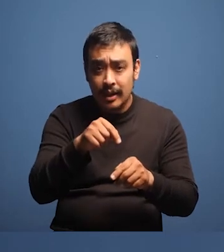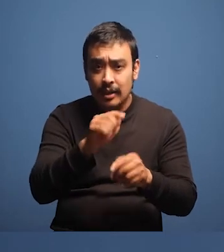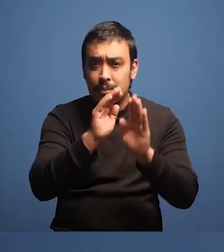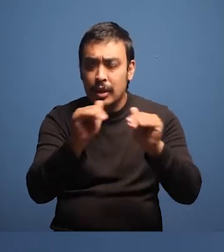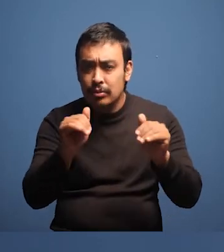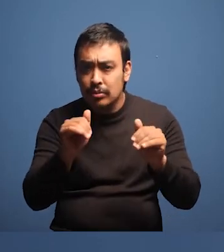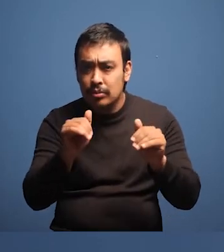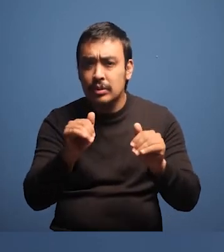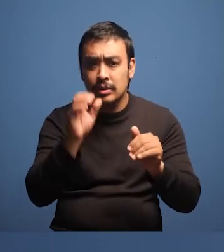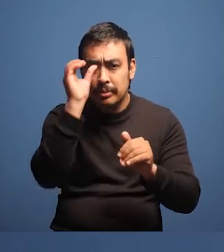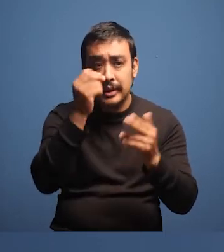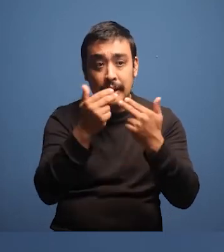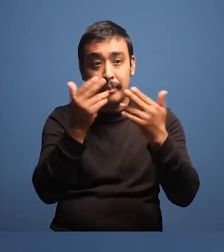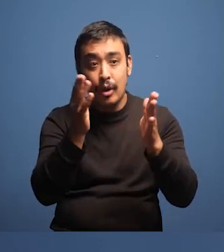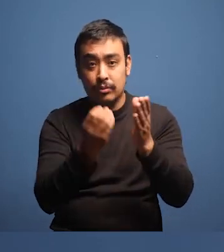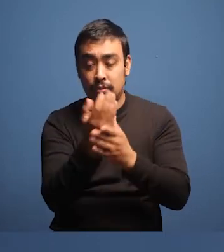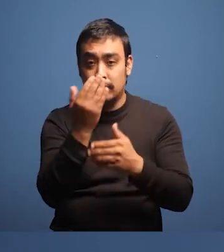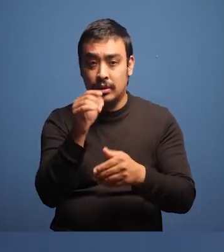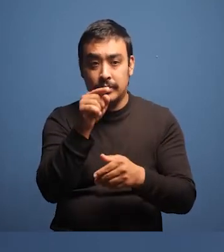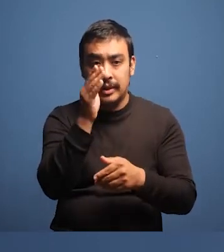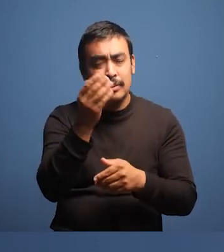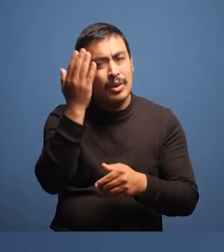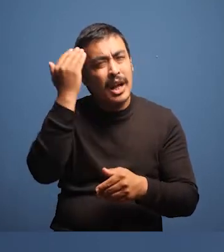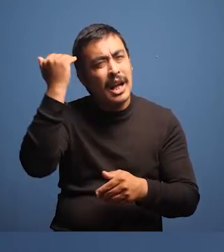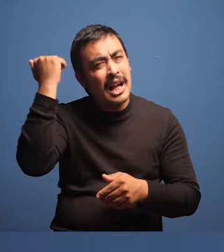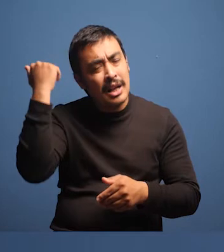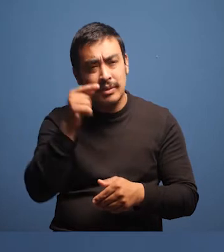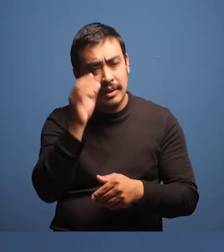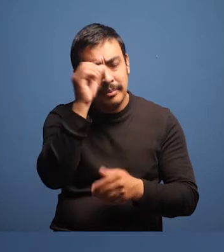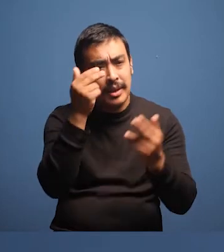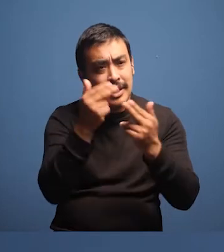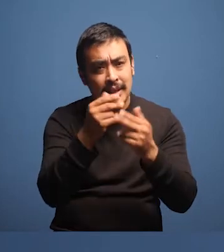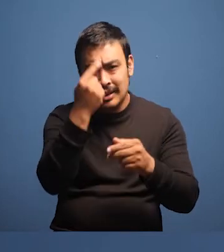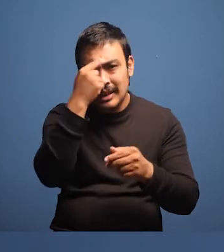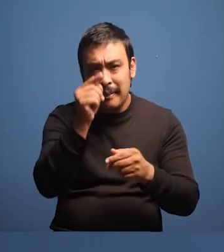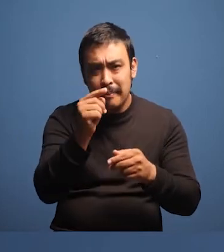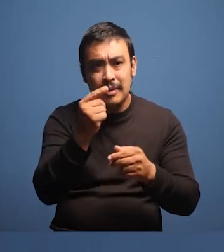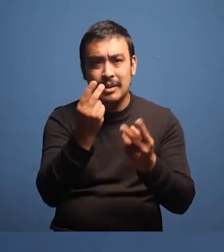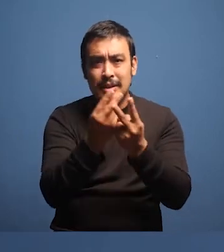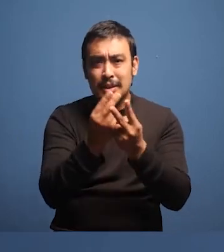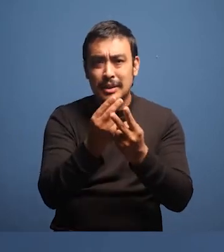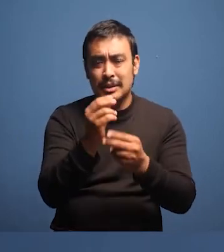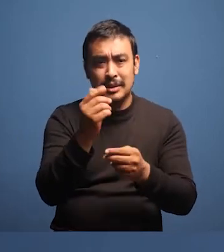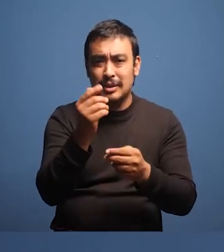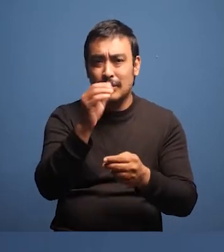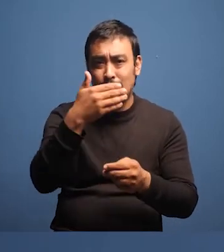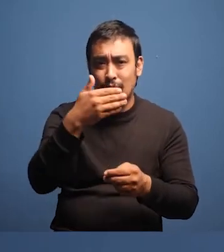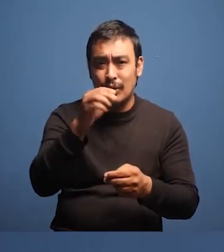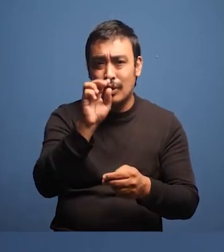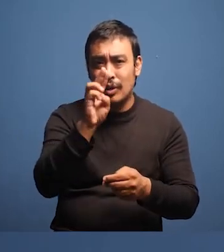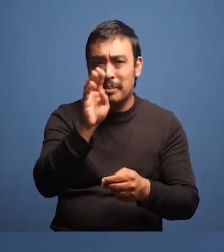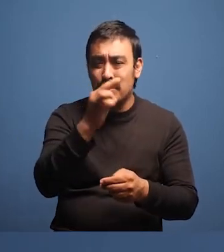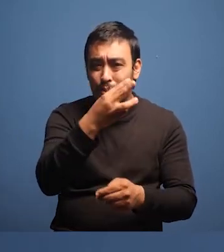डिफ्रेन्ट आइडेन्टिटी इस्ट्याब्लिस गरिसक्नु भयो नि त तपाईँले चाहिँ त्यही पुरानो एउटा आइडेन्टिटीलाई त्यो निकनेमलाई जस्तै कि डल्ली होची लम्बु त्यस्तो वर्ड्सहरू